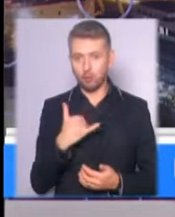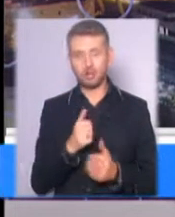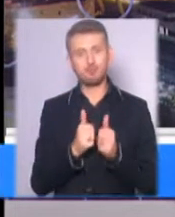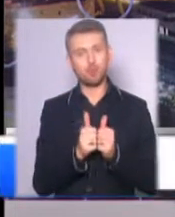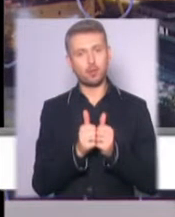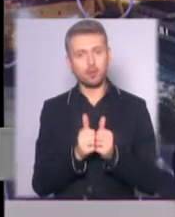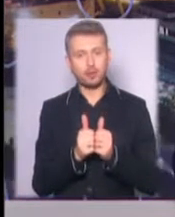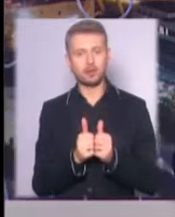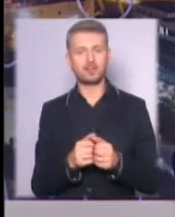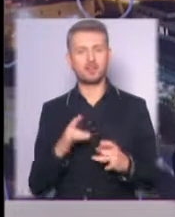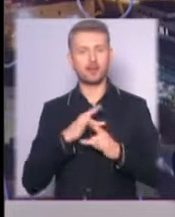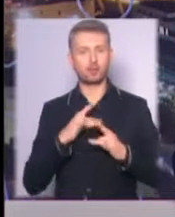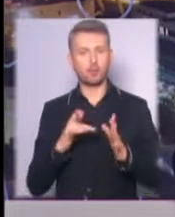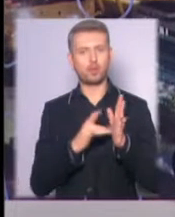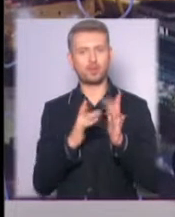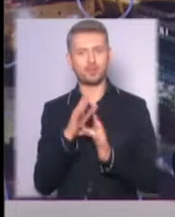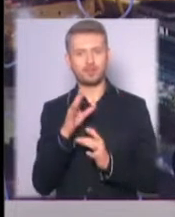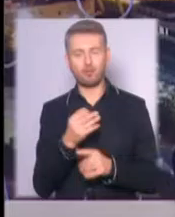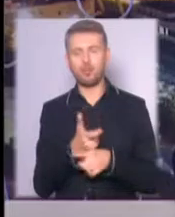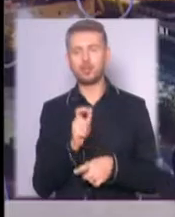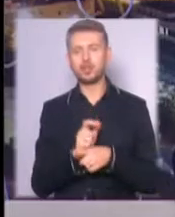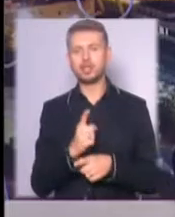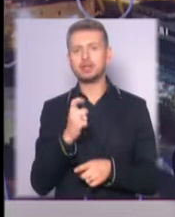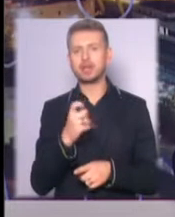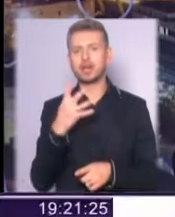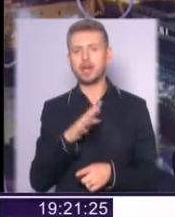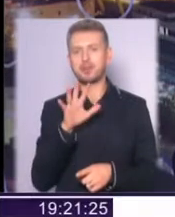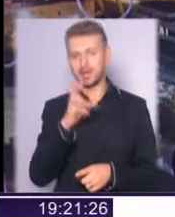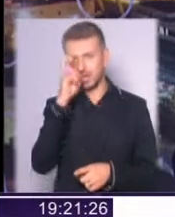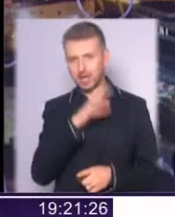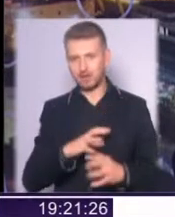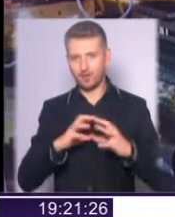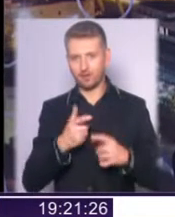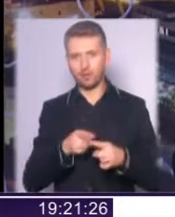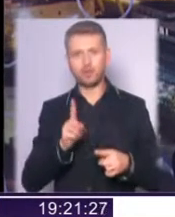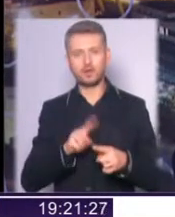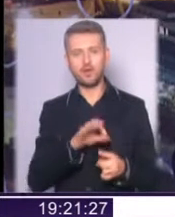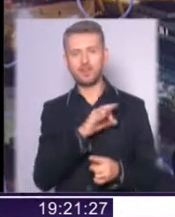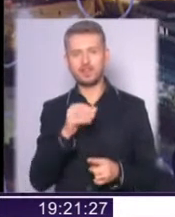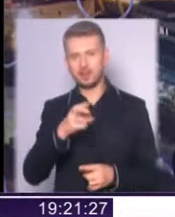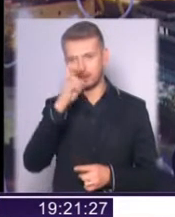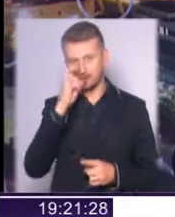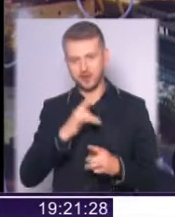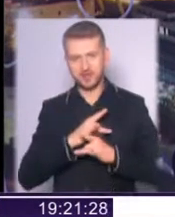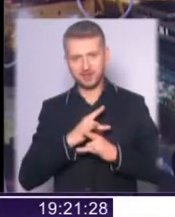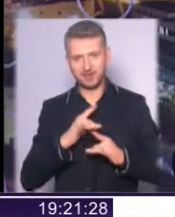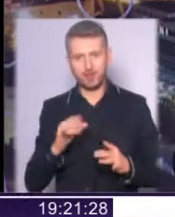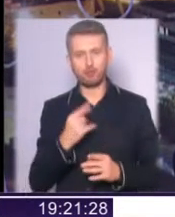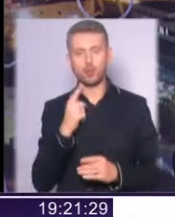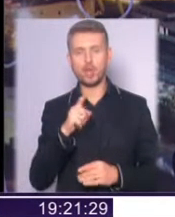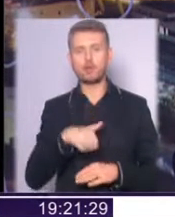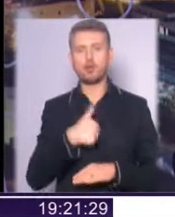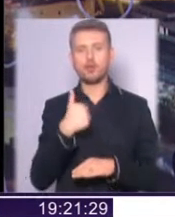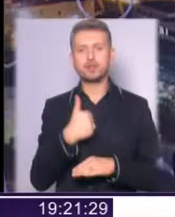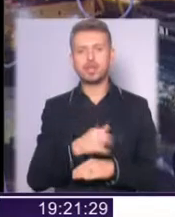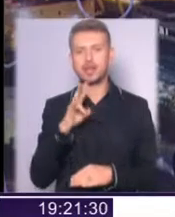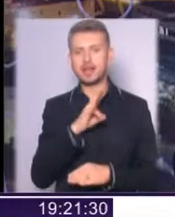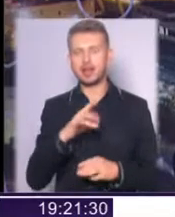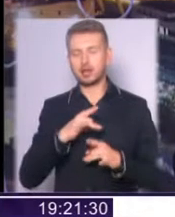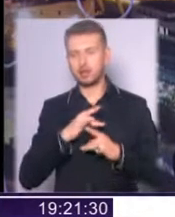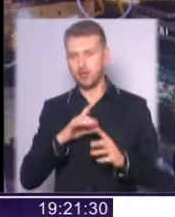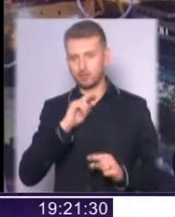святкують Різдво у більш ніж 145 країнах світу. Це офіційне державне свято і одне з головних релігійних свят у